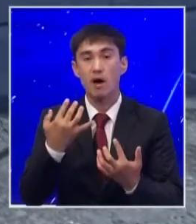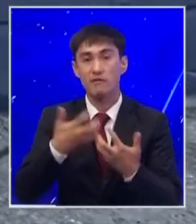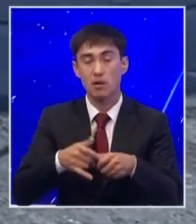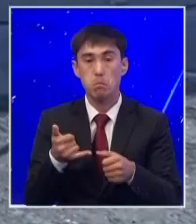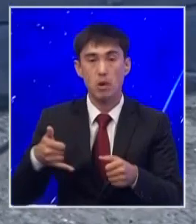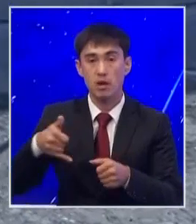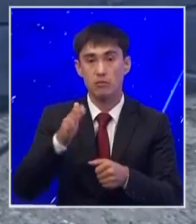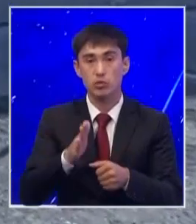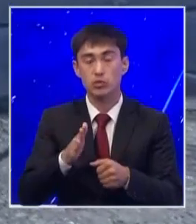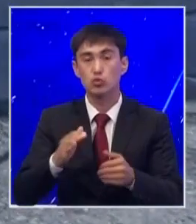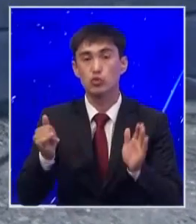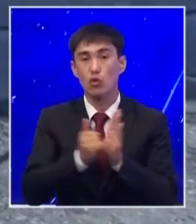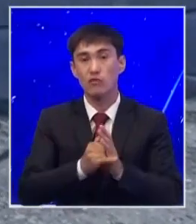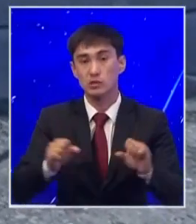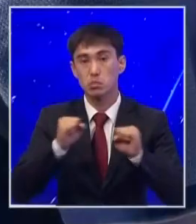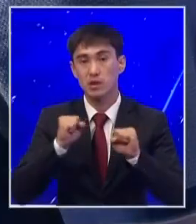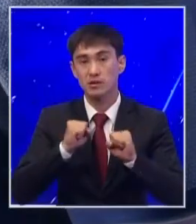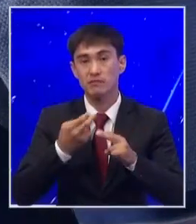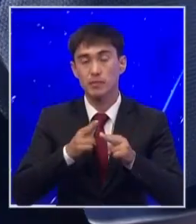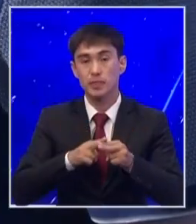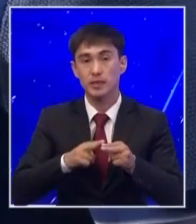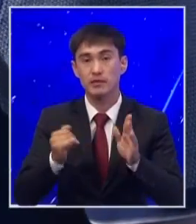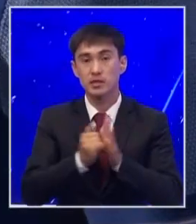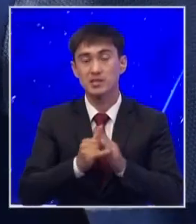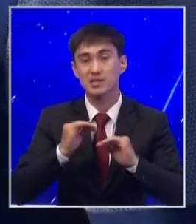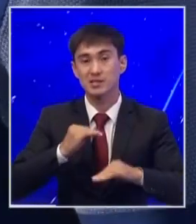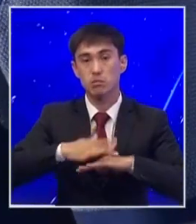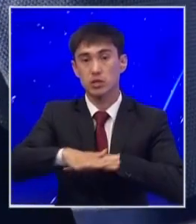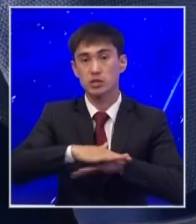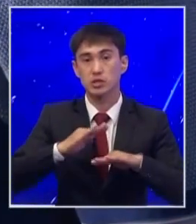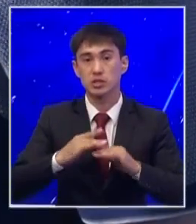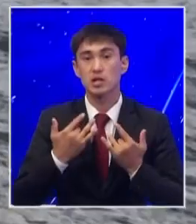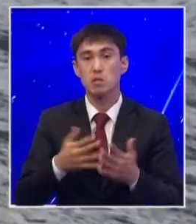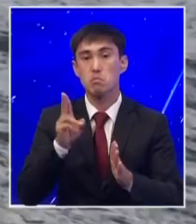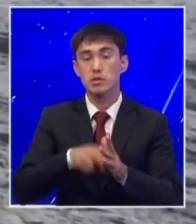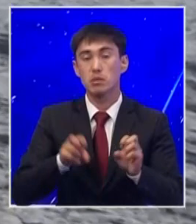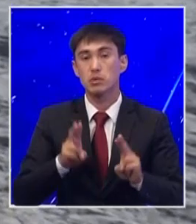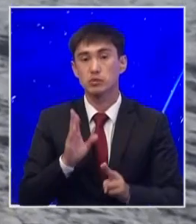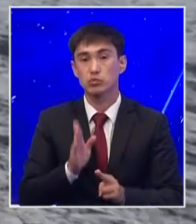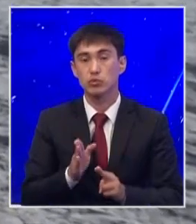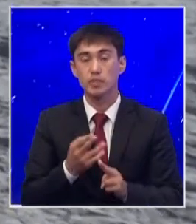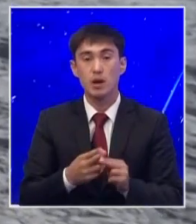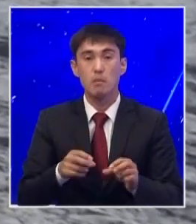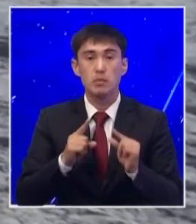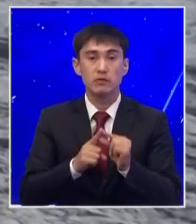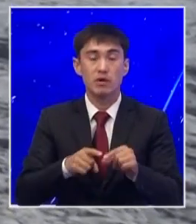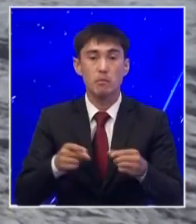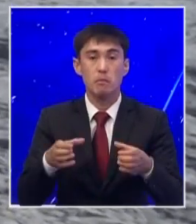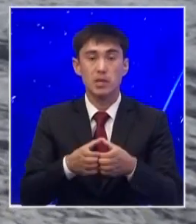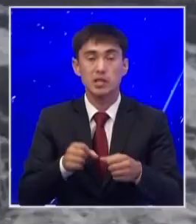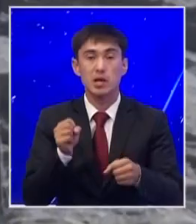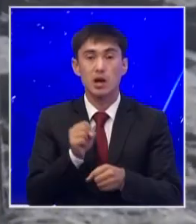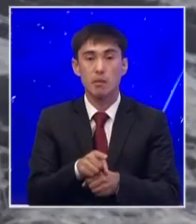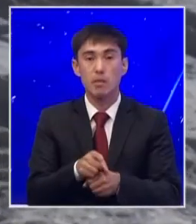установка спортивных и детских развлекательных конструкций, соответствующих требованиям безопасности. По словам представителей подрядной компании,